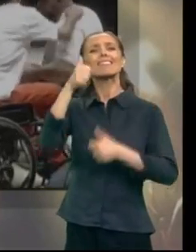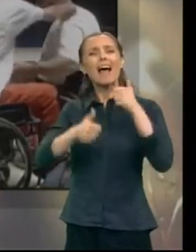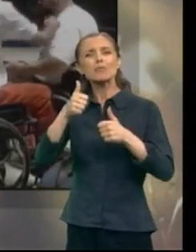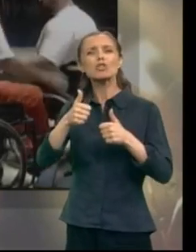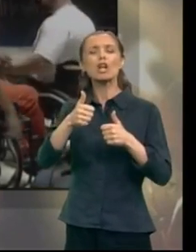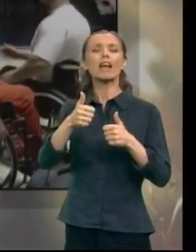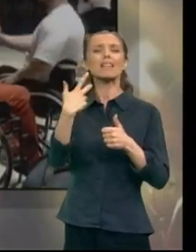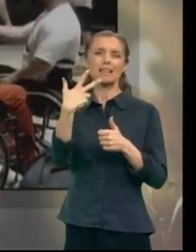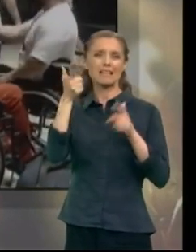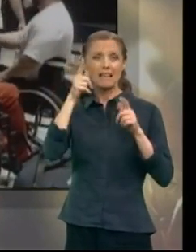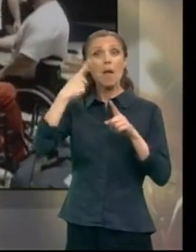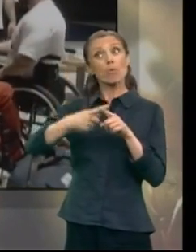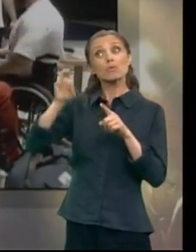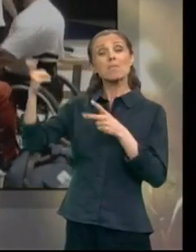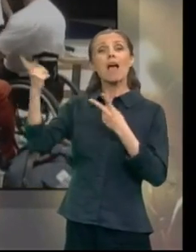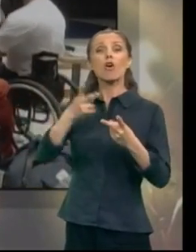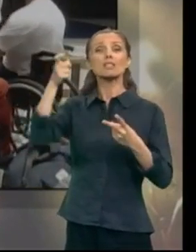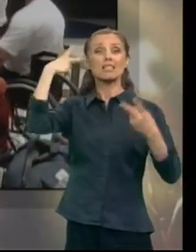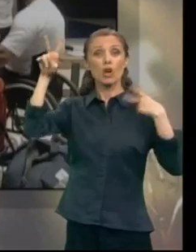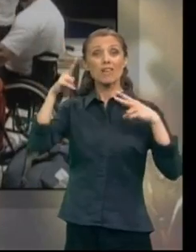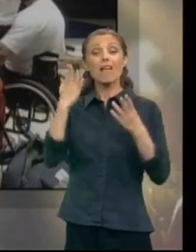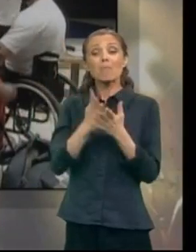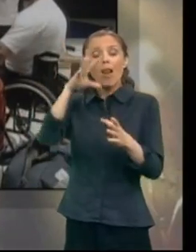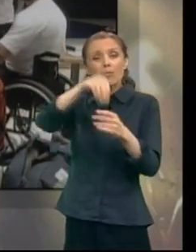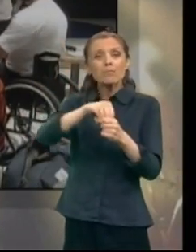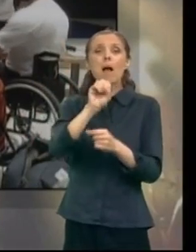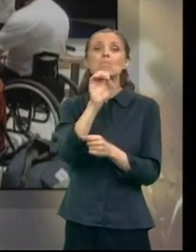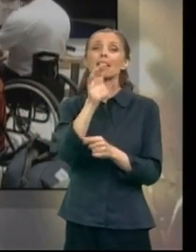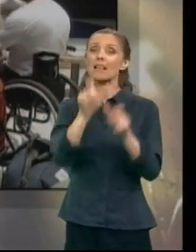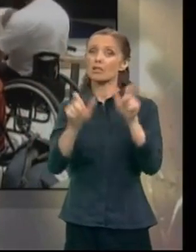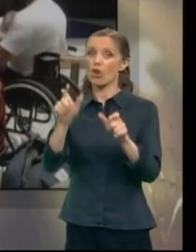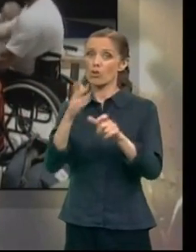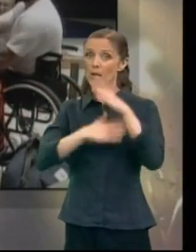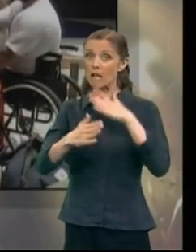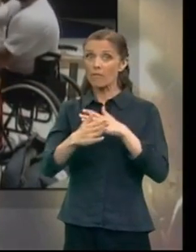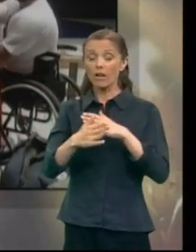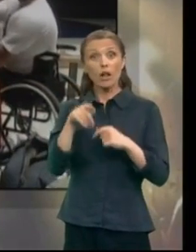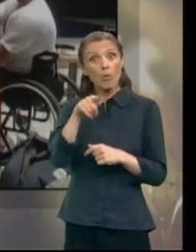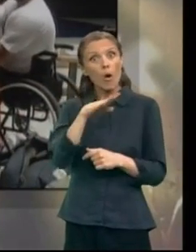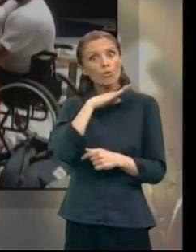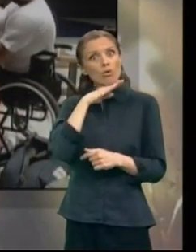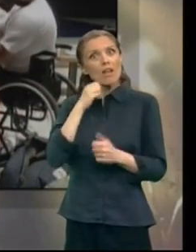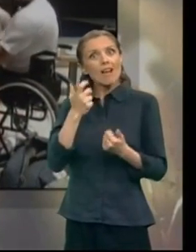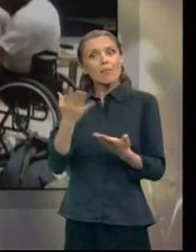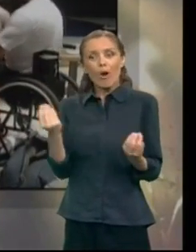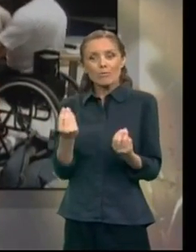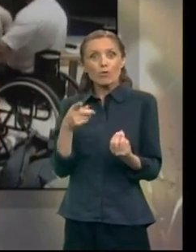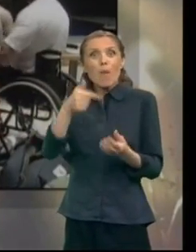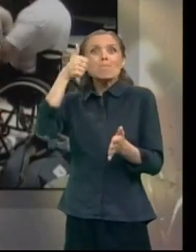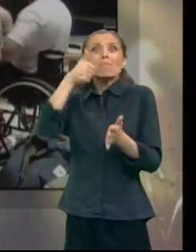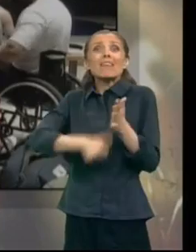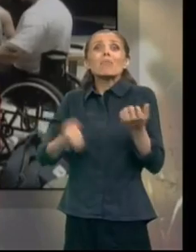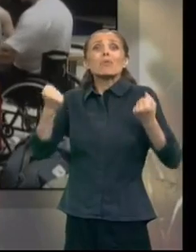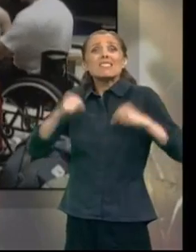iz inostranstva. Učestvovalo je 15 osoba sa invaliditetom, što je impresivan broj, s obzirom da prvi put